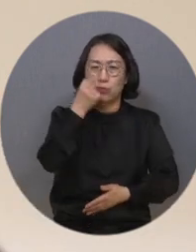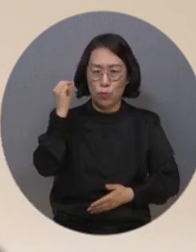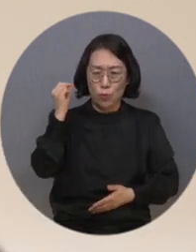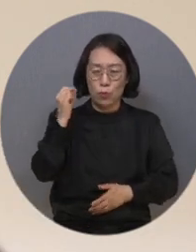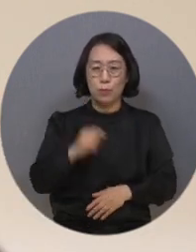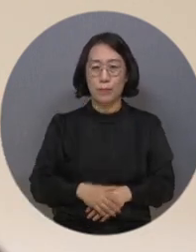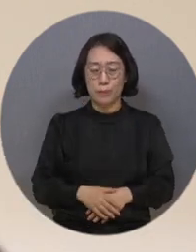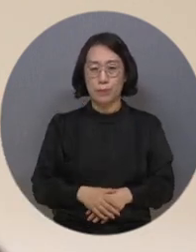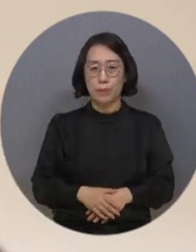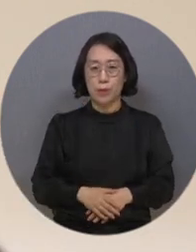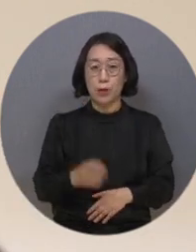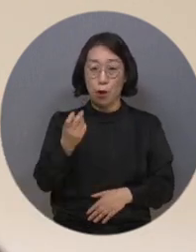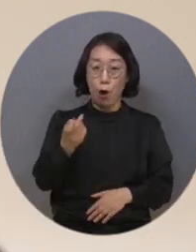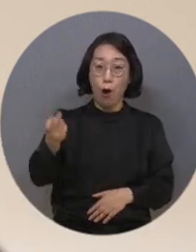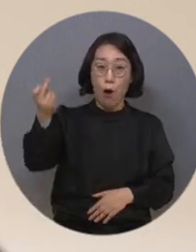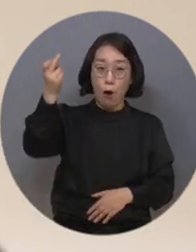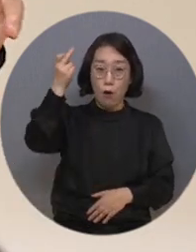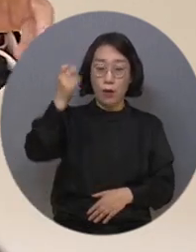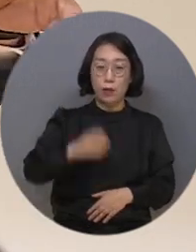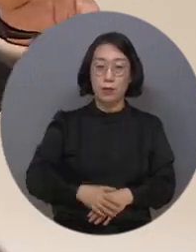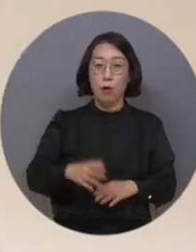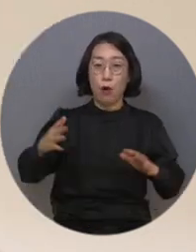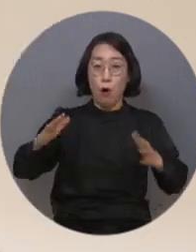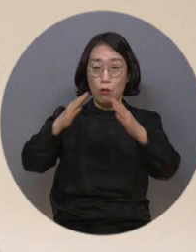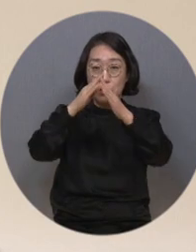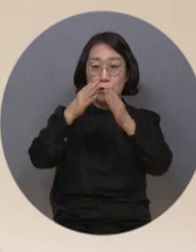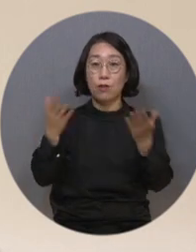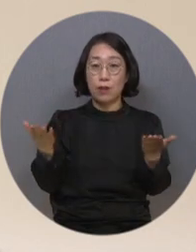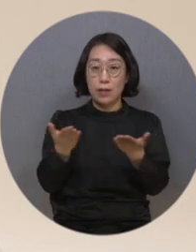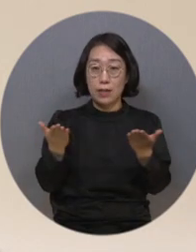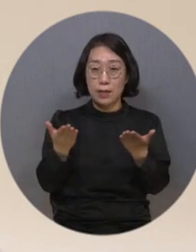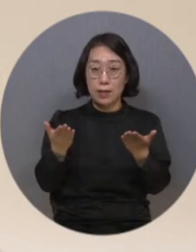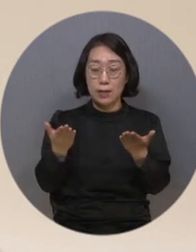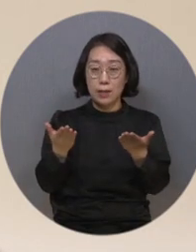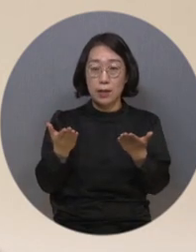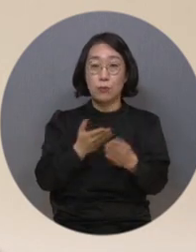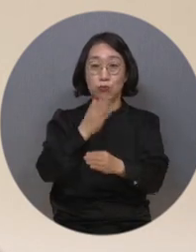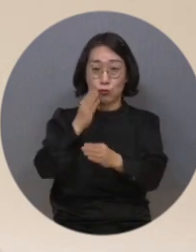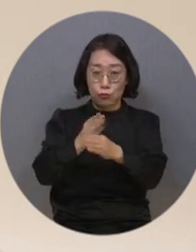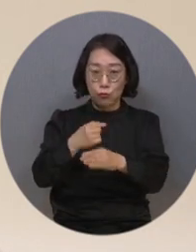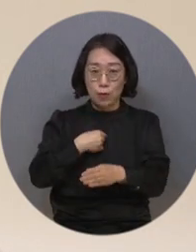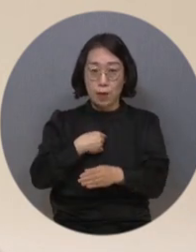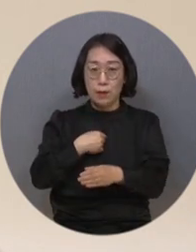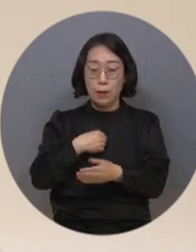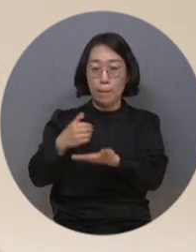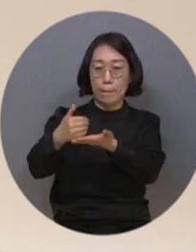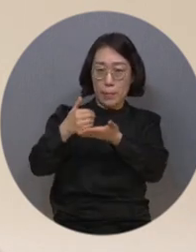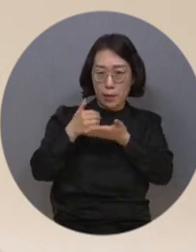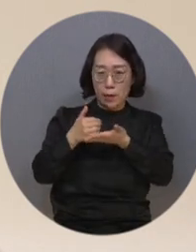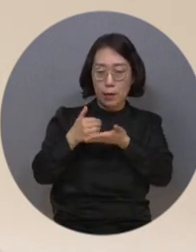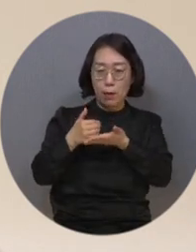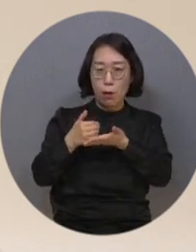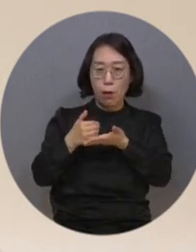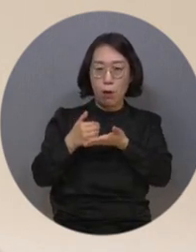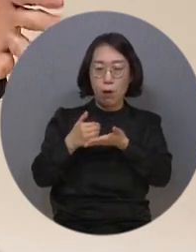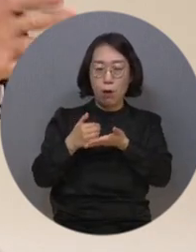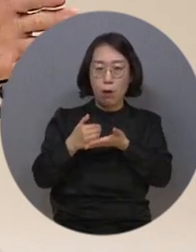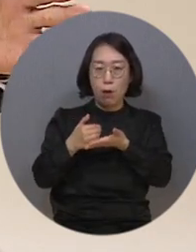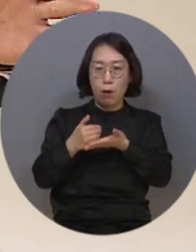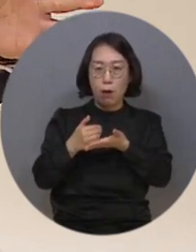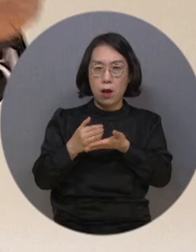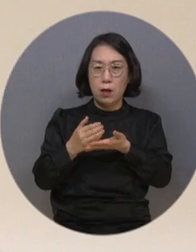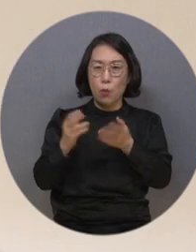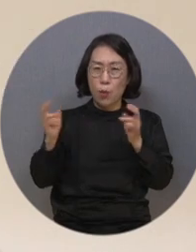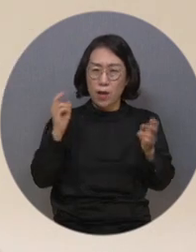있는데 형님께서 그때 건설업을 하고 계셨는데 형님이 저한테 건면을 하는 거야. 직장 생활해서 언제 돈 벌겠냐. 사업 한번